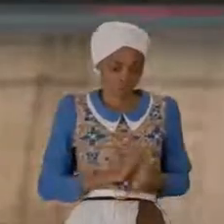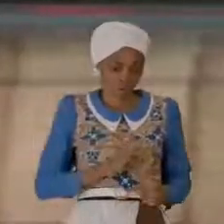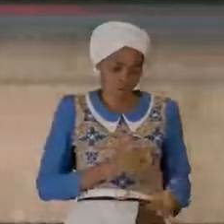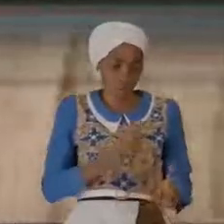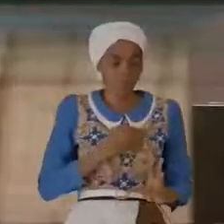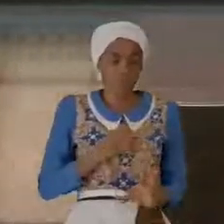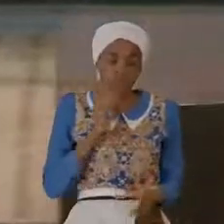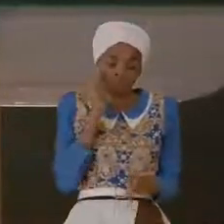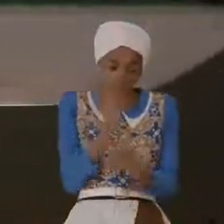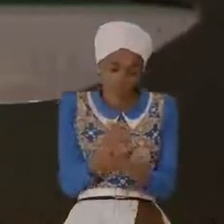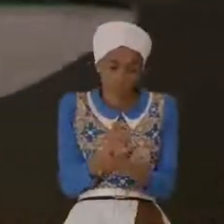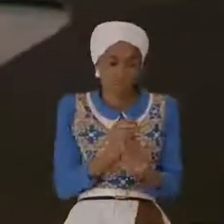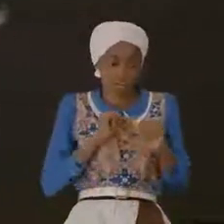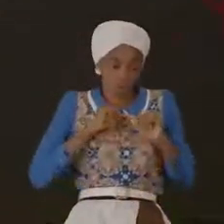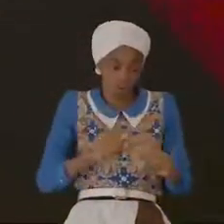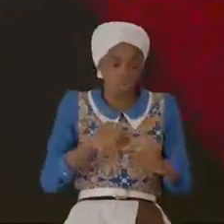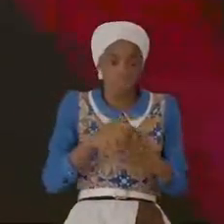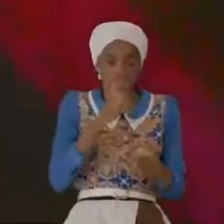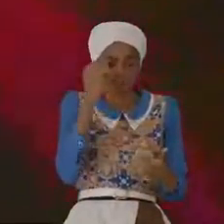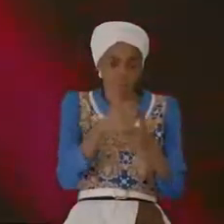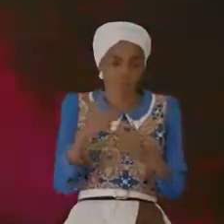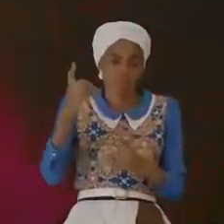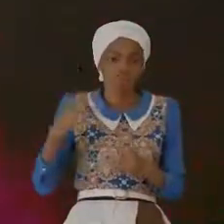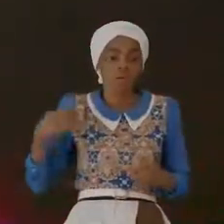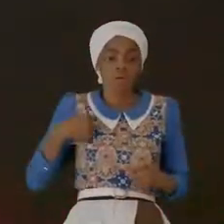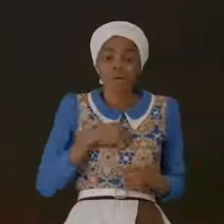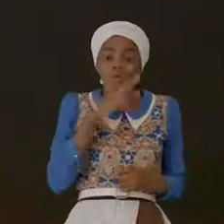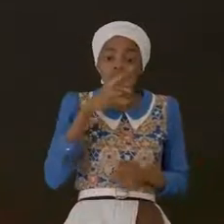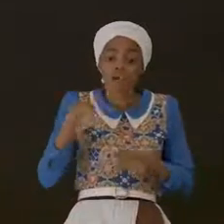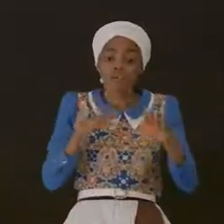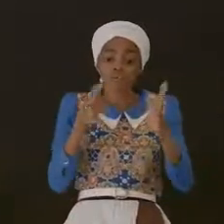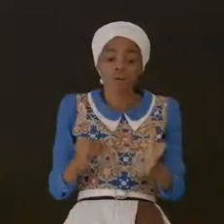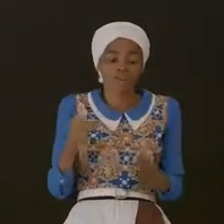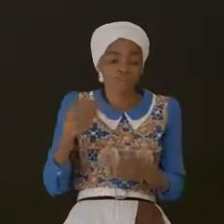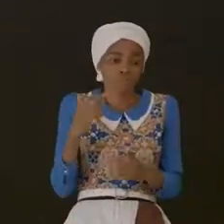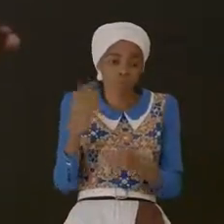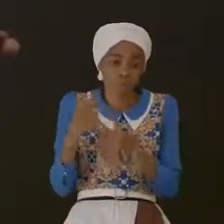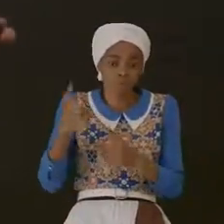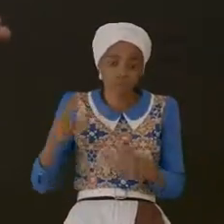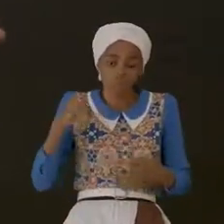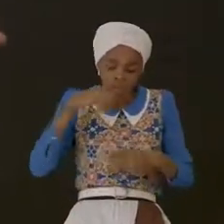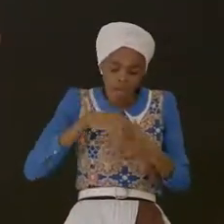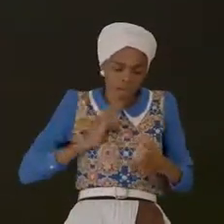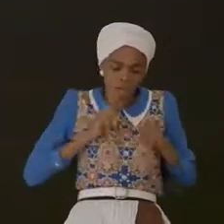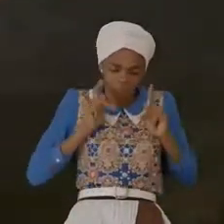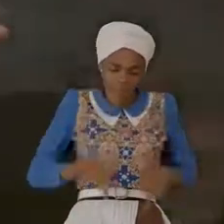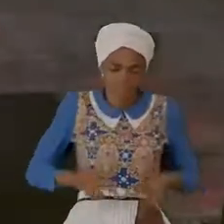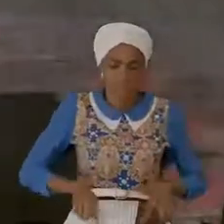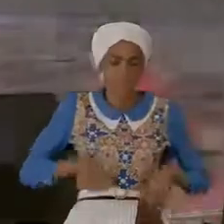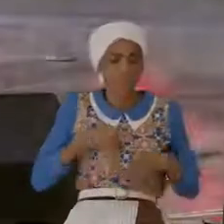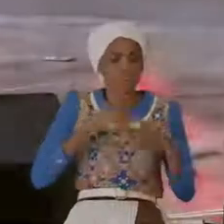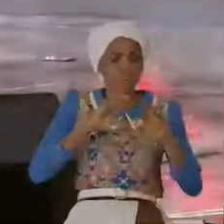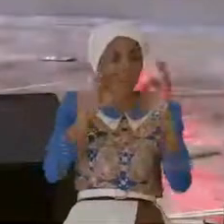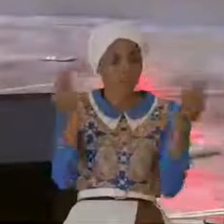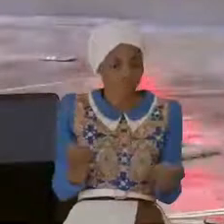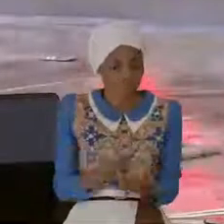sur la parole de Dieu et que nous pratiquons la parole dans notre vie personnelle, dans notre famille, au